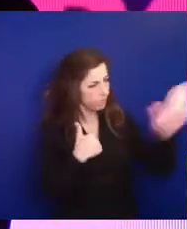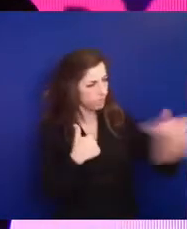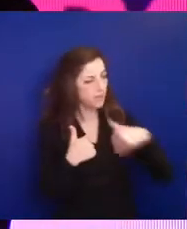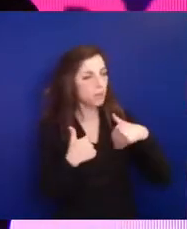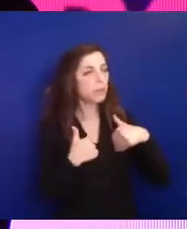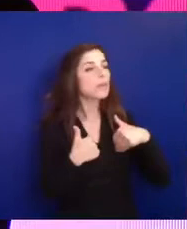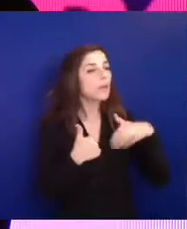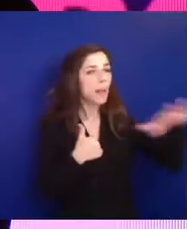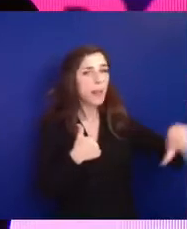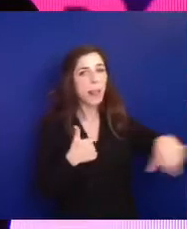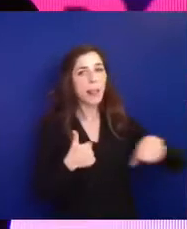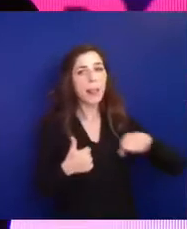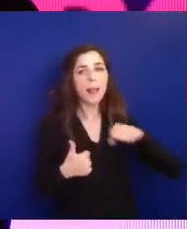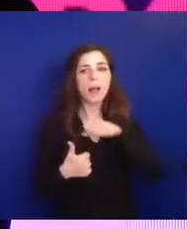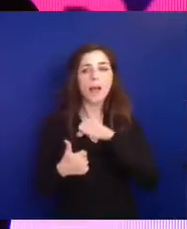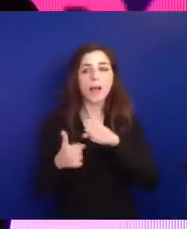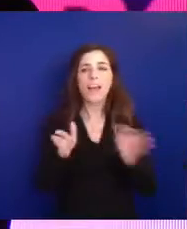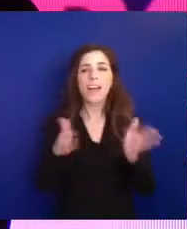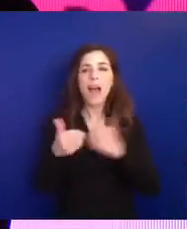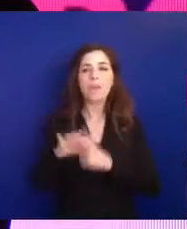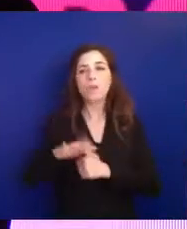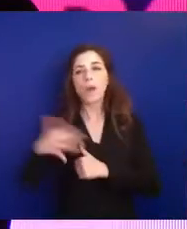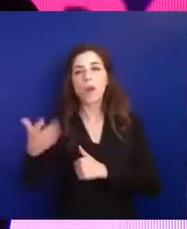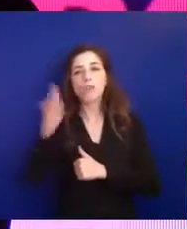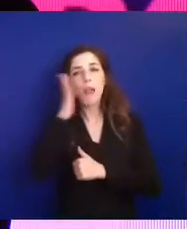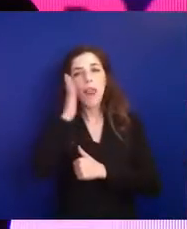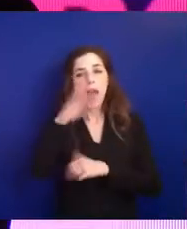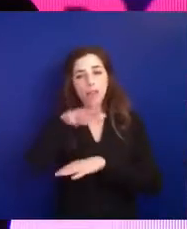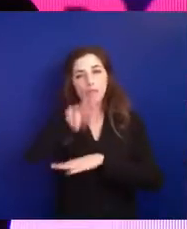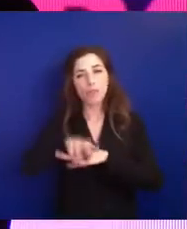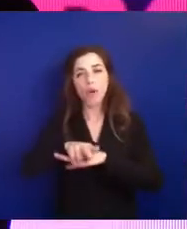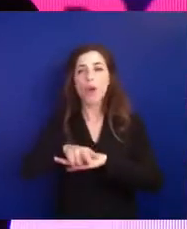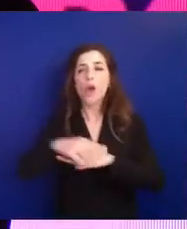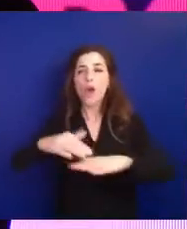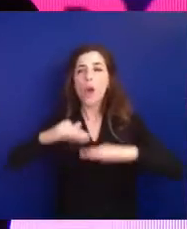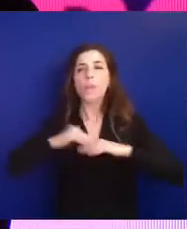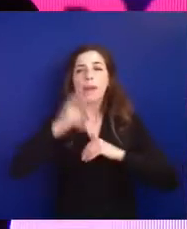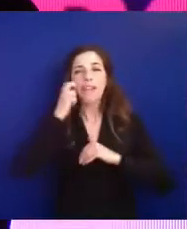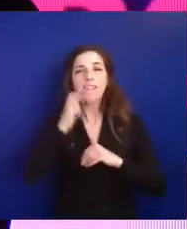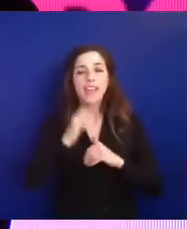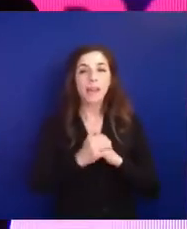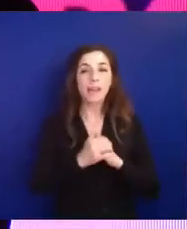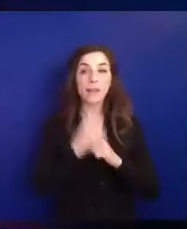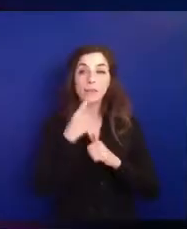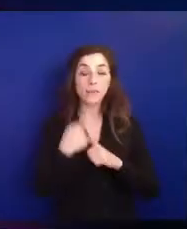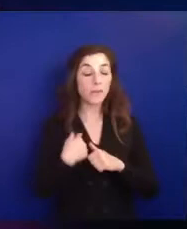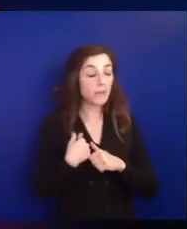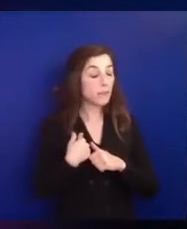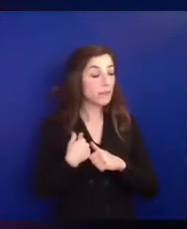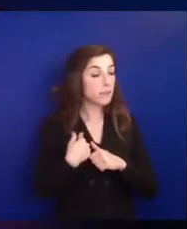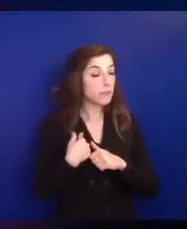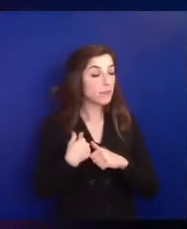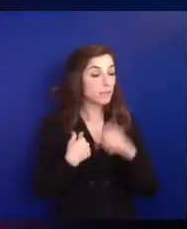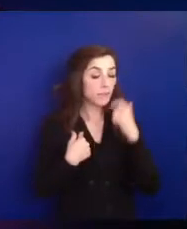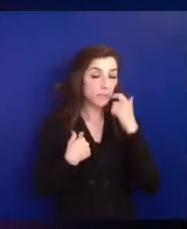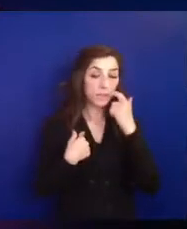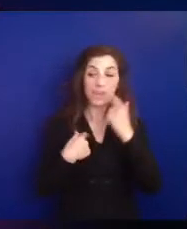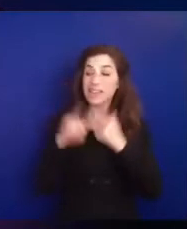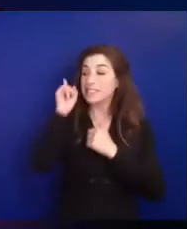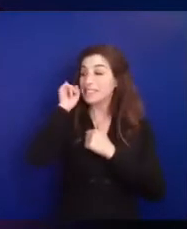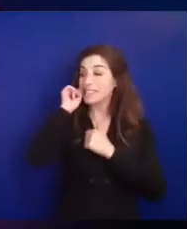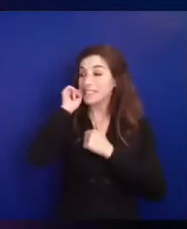una camera dove c'era un letto a una piazza con sopra una coperta verde mi disse se strilli di